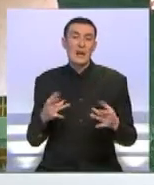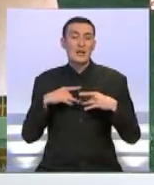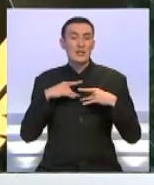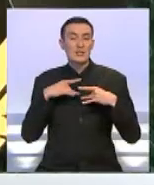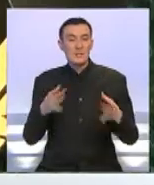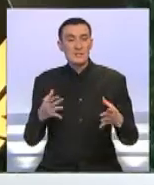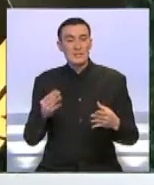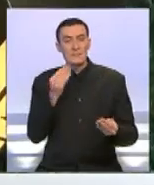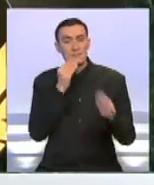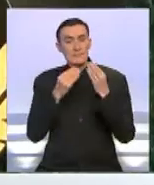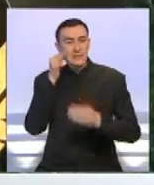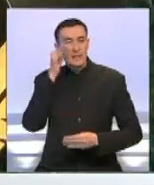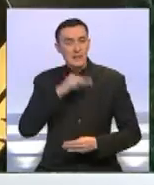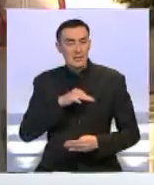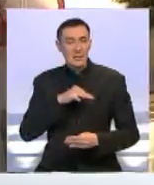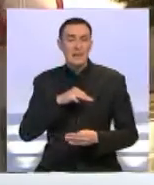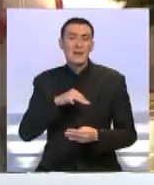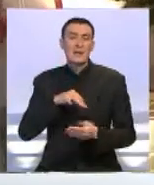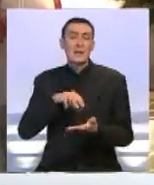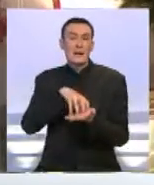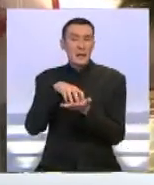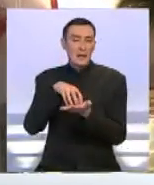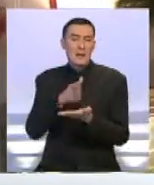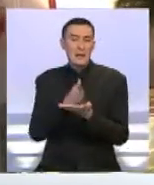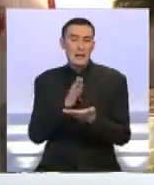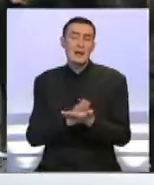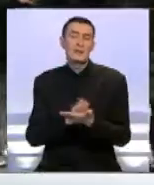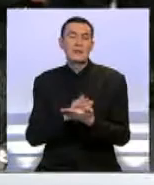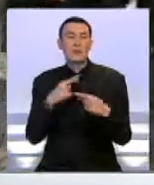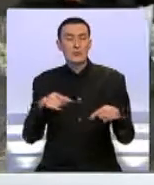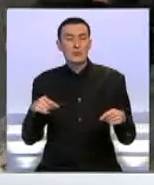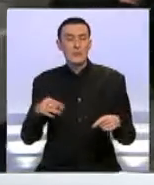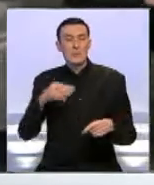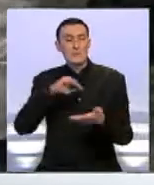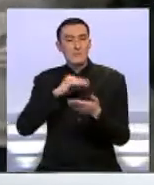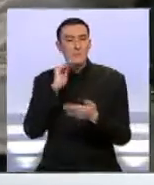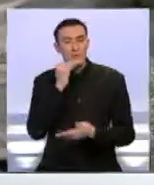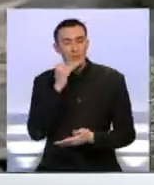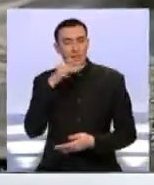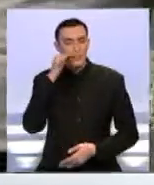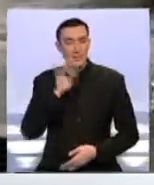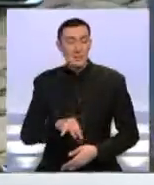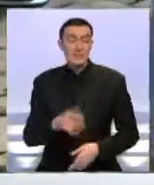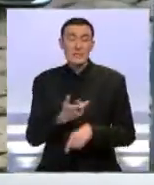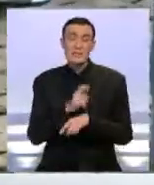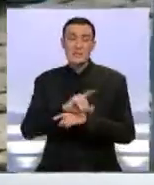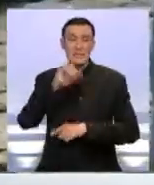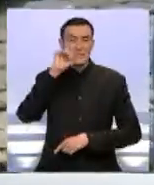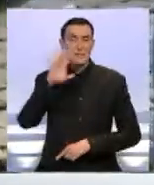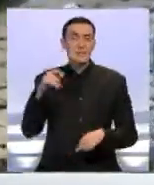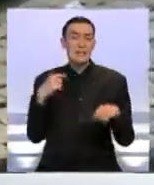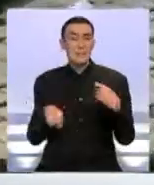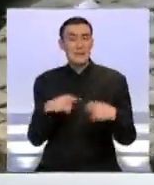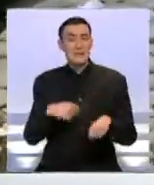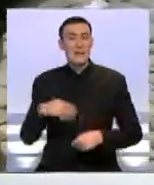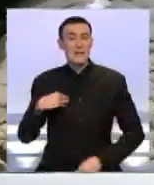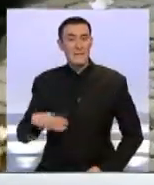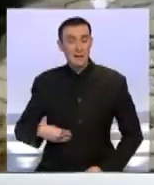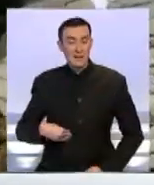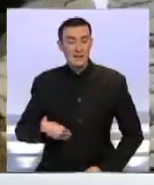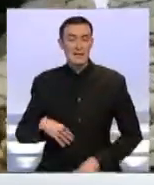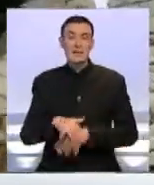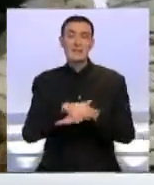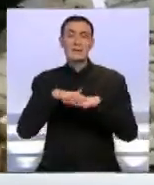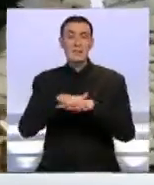рождественские сладости, пряничный хлеб с цукатами, конфитюр и бисквитные печенья. Самый известный рождественский базар Франции